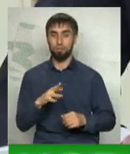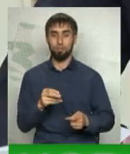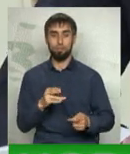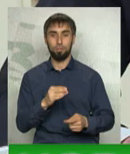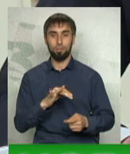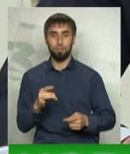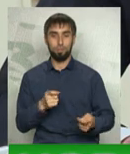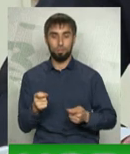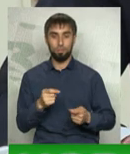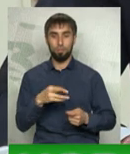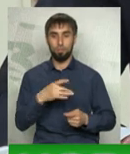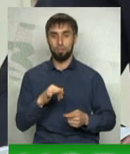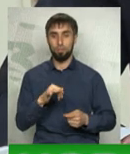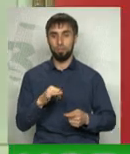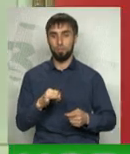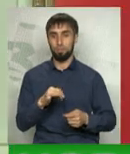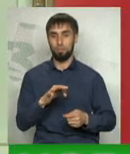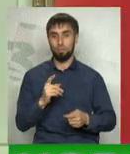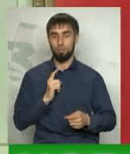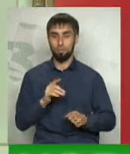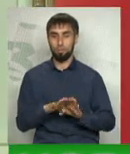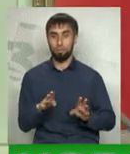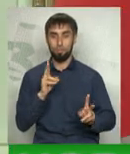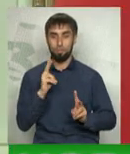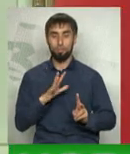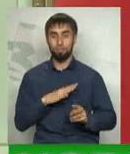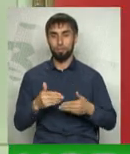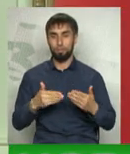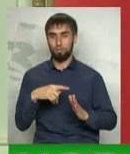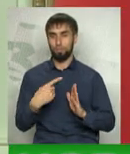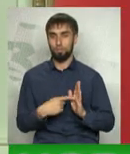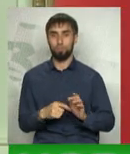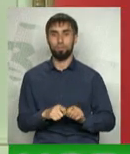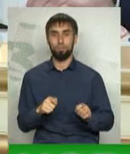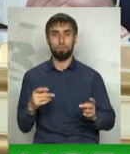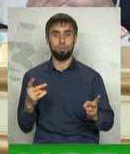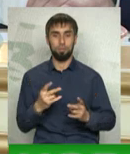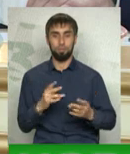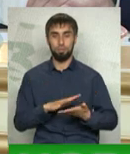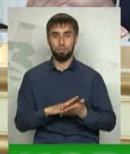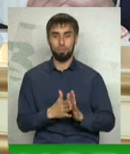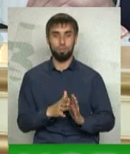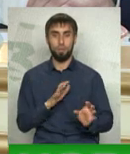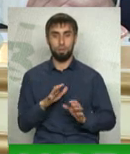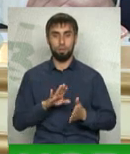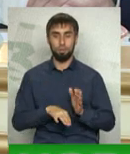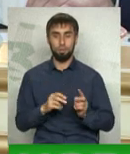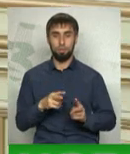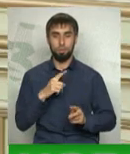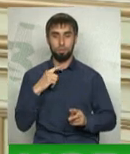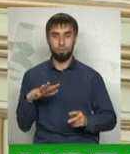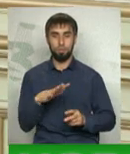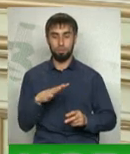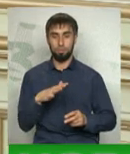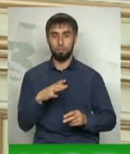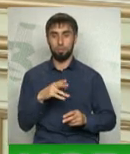начальников подразделений пограничной охраны. Также на совещании были рассмотрены вопросы создания необходимых условий обеспечения безопасности Российской